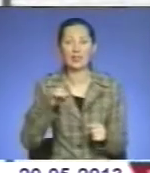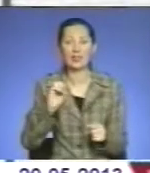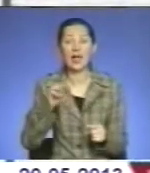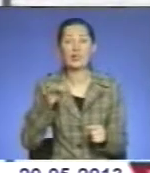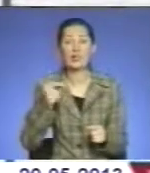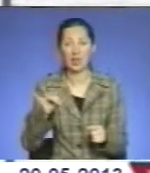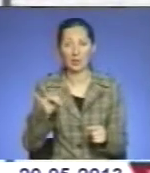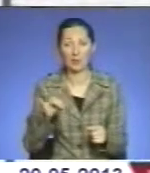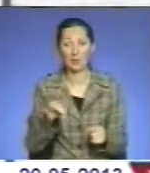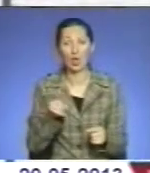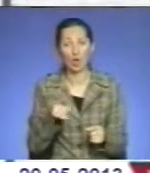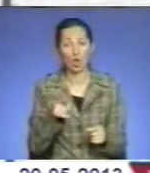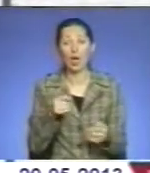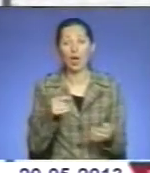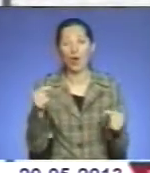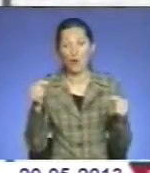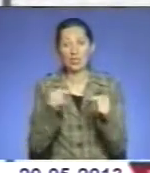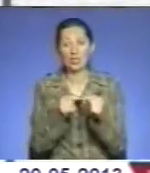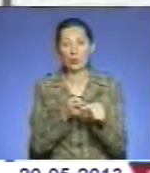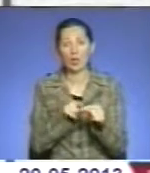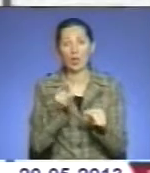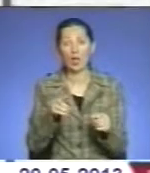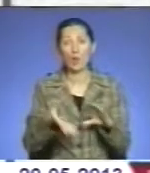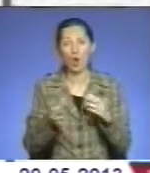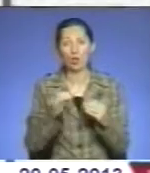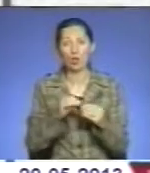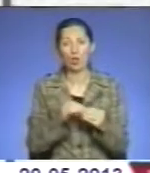І тоді визначимося, який там результат